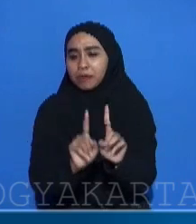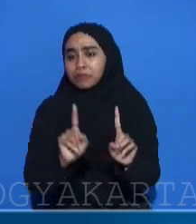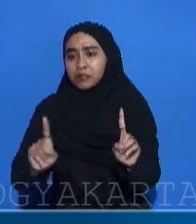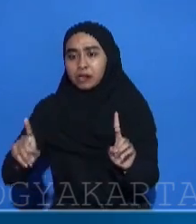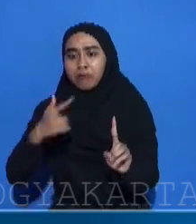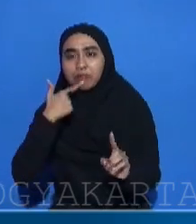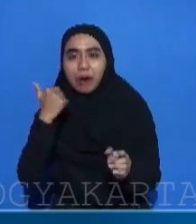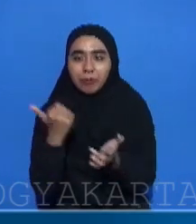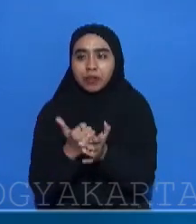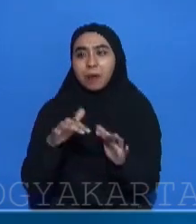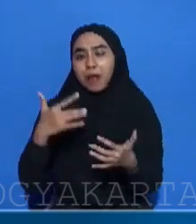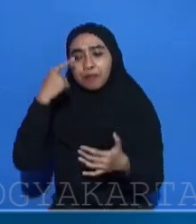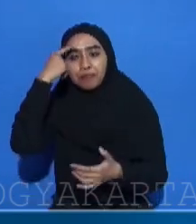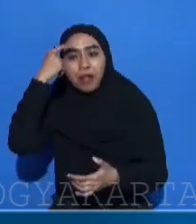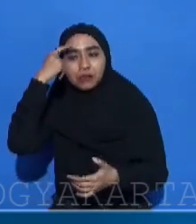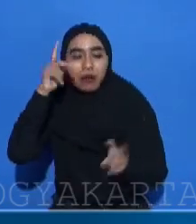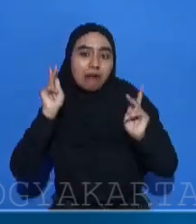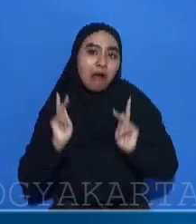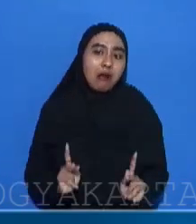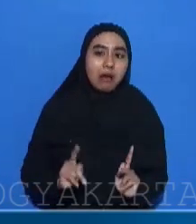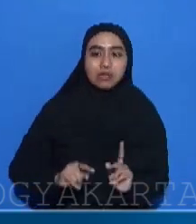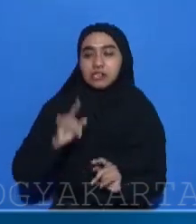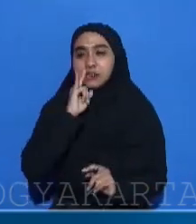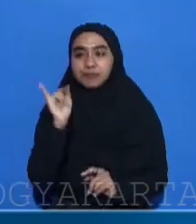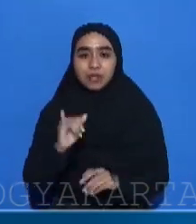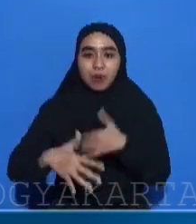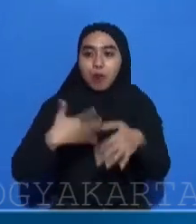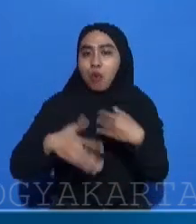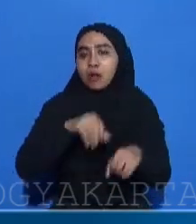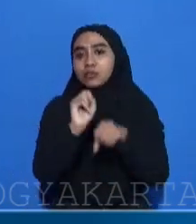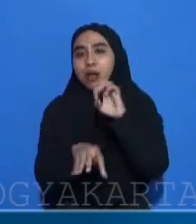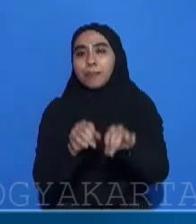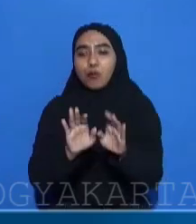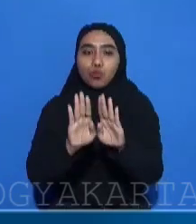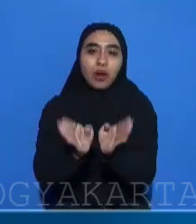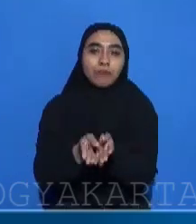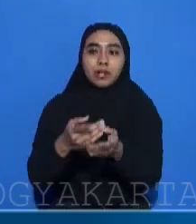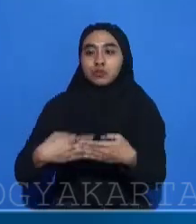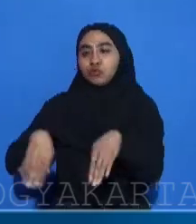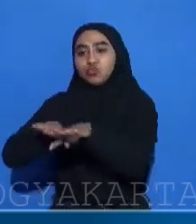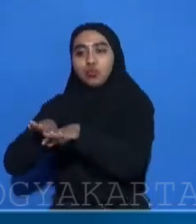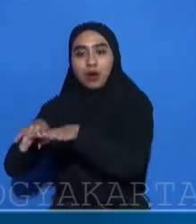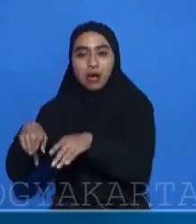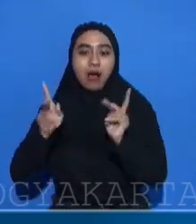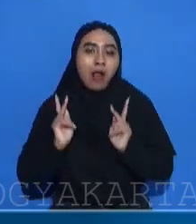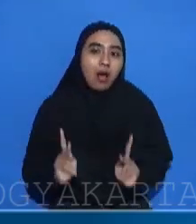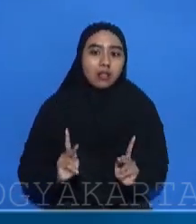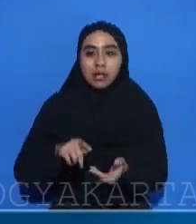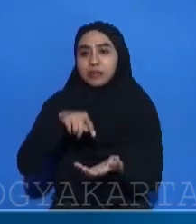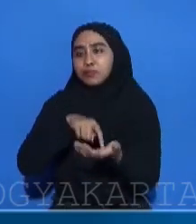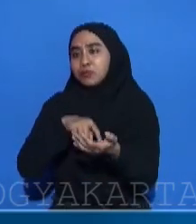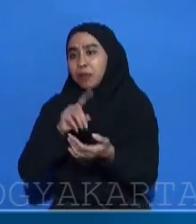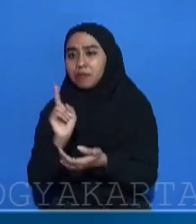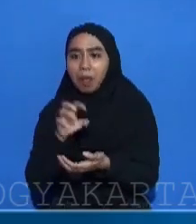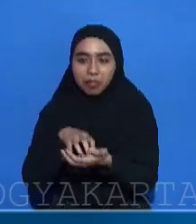untuk dipelajari seperti pengolahan sampah yang dilakukan UGM sesuai karakteristik di pasar buah Gamping Sleman Dimana